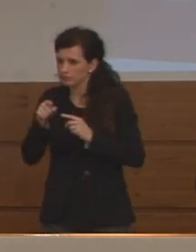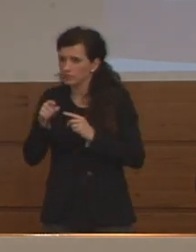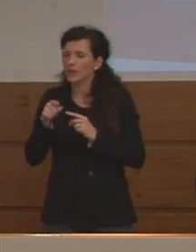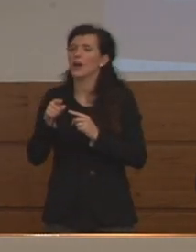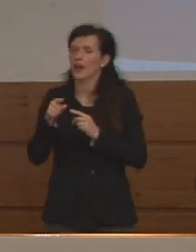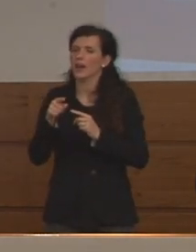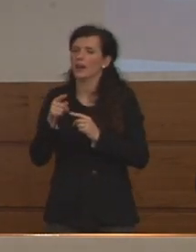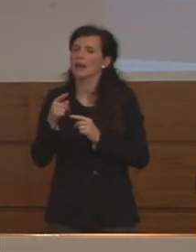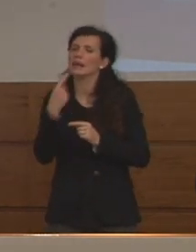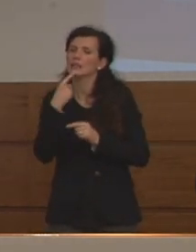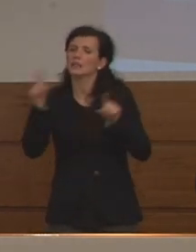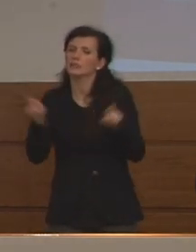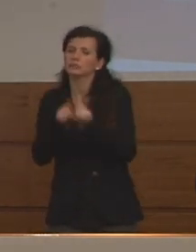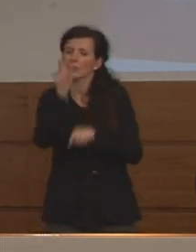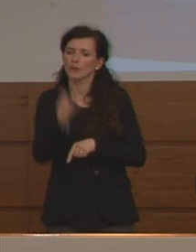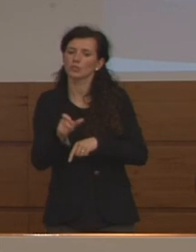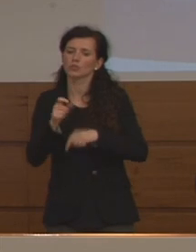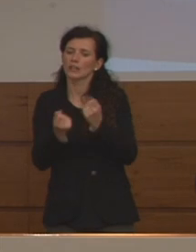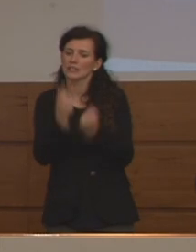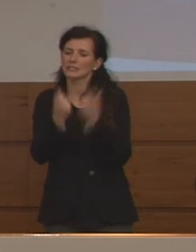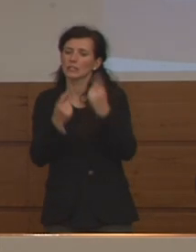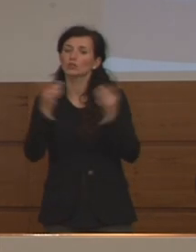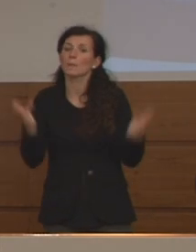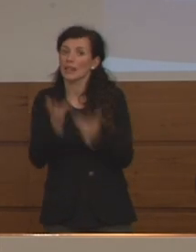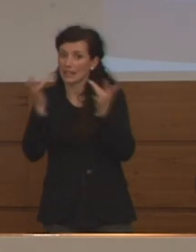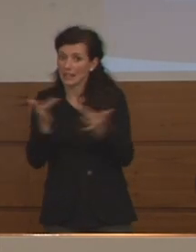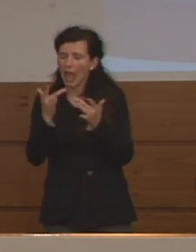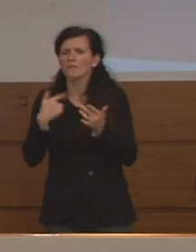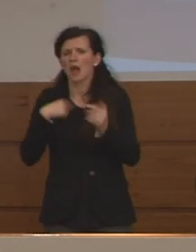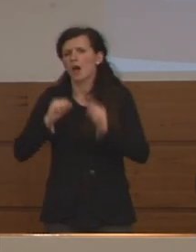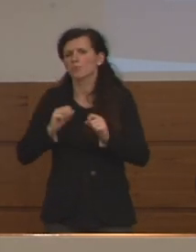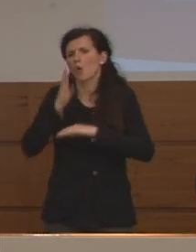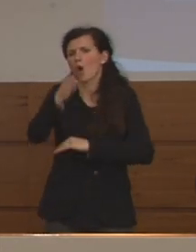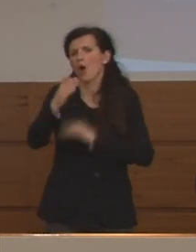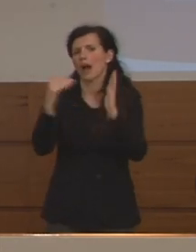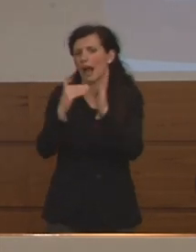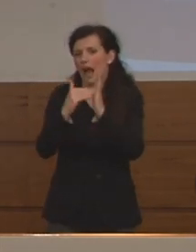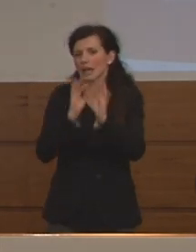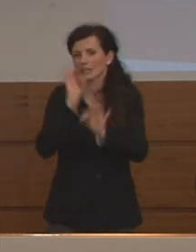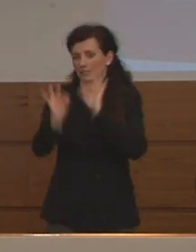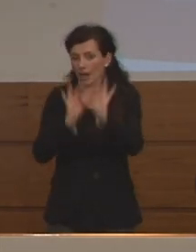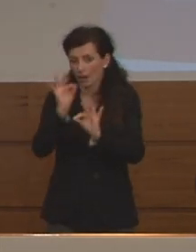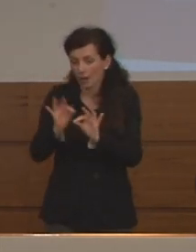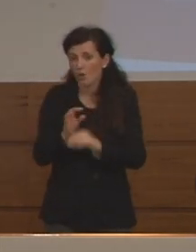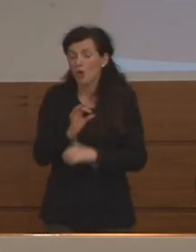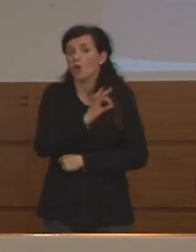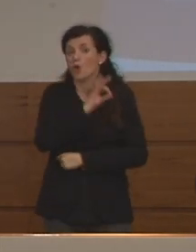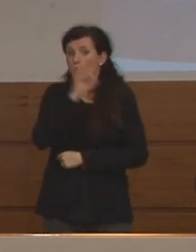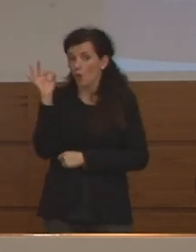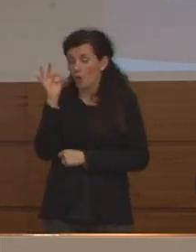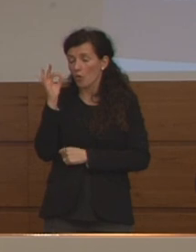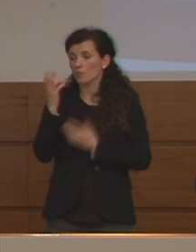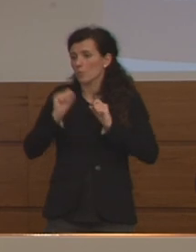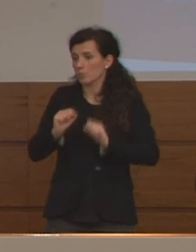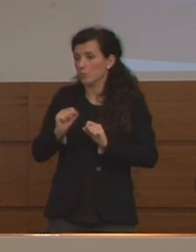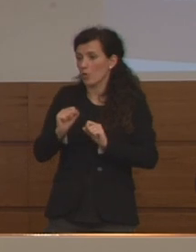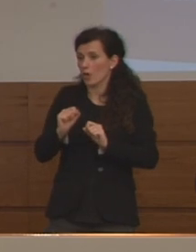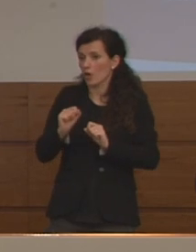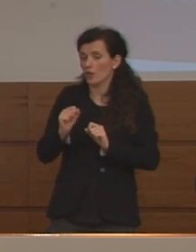lievi e quindi possiamo assistere a casa o ancora ma questo e sarà difficile dare una risposta se invece c'è un indebolimento